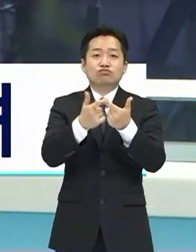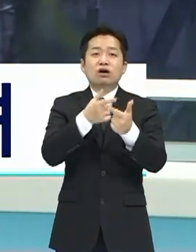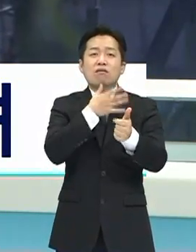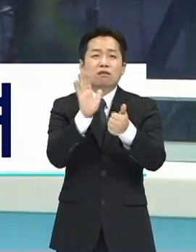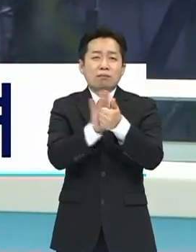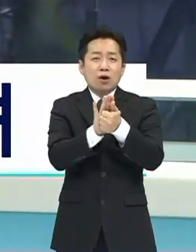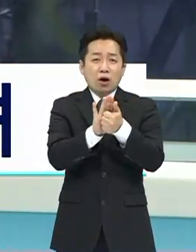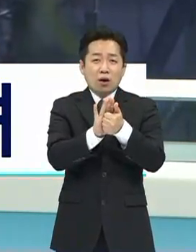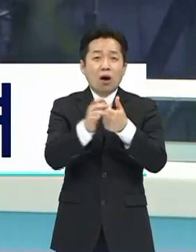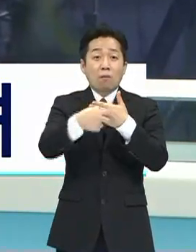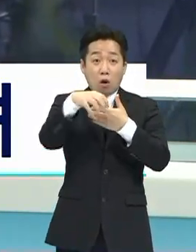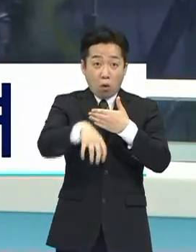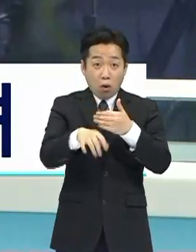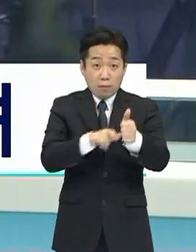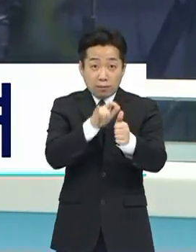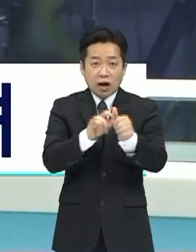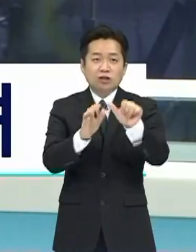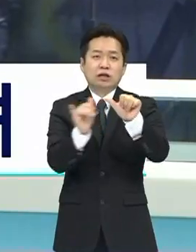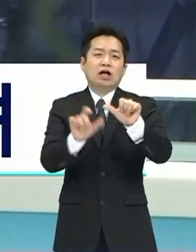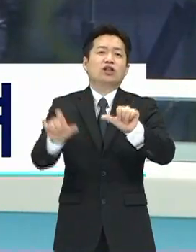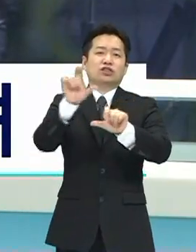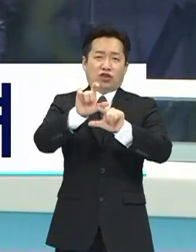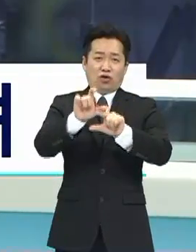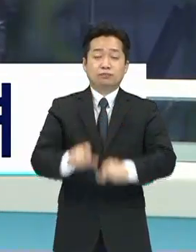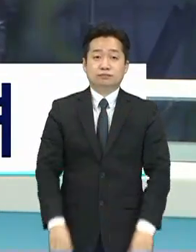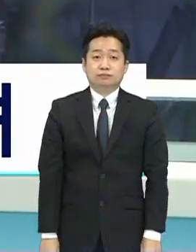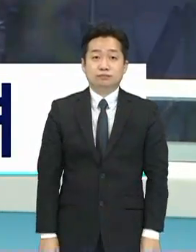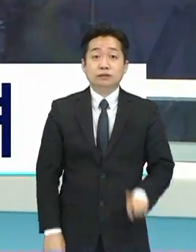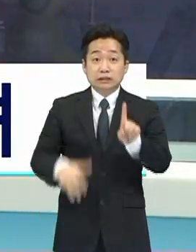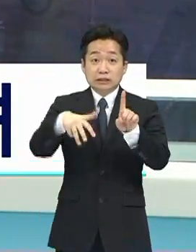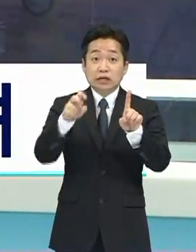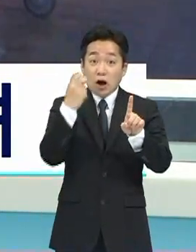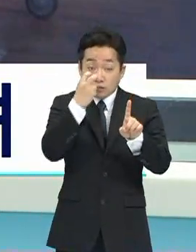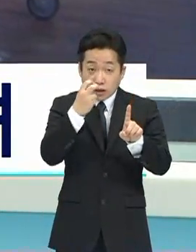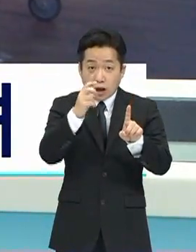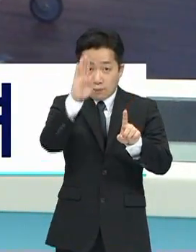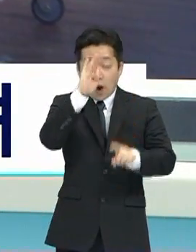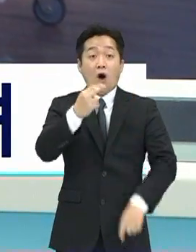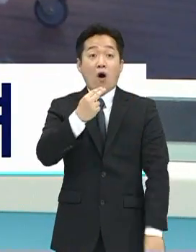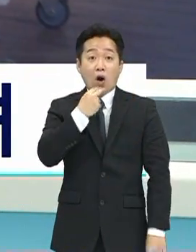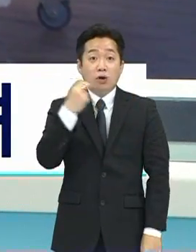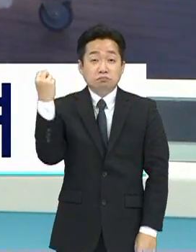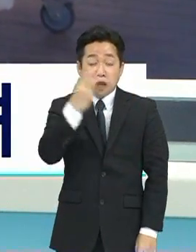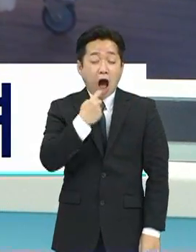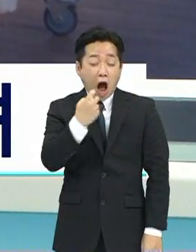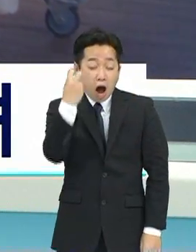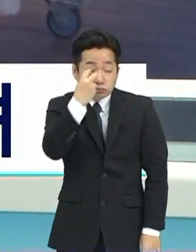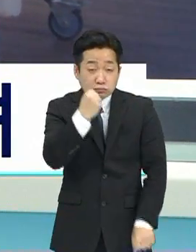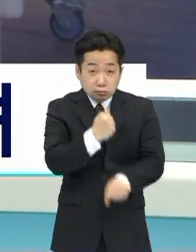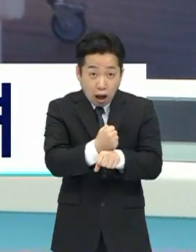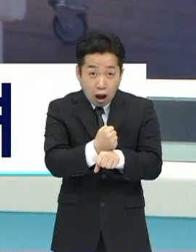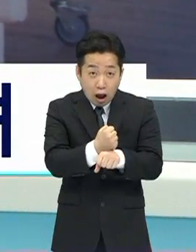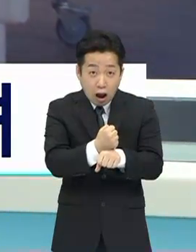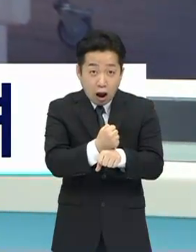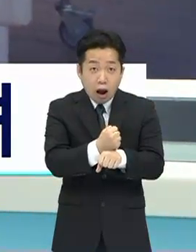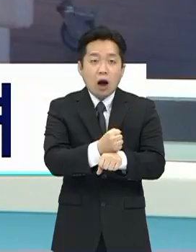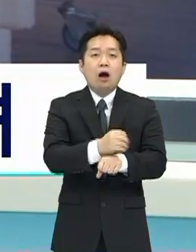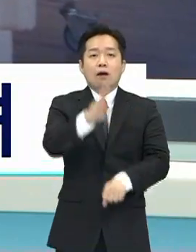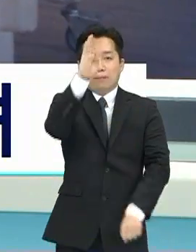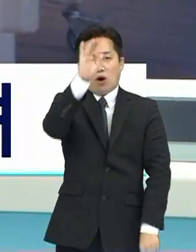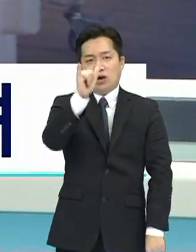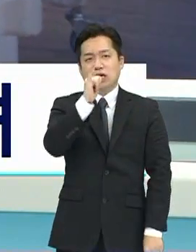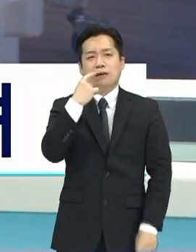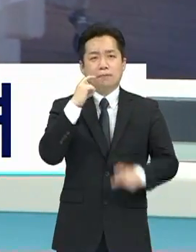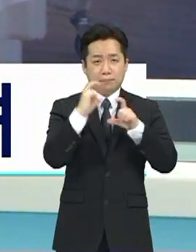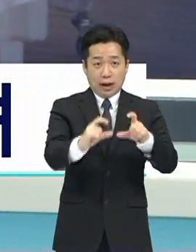요양병원에서 확진자가 5명 더 나왔습니다. 1차 검사에서 음성이었는데 다시 검사를 했더니 양성 판정이